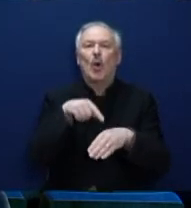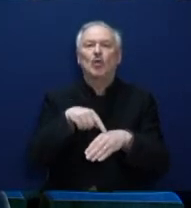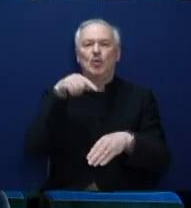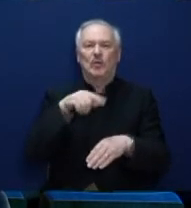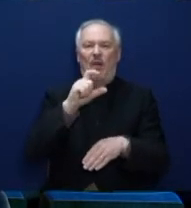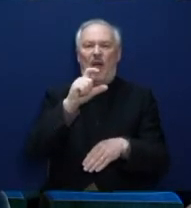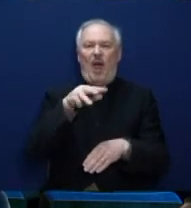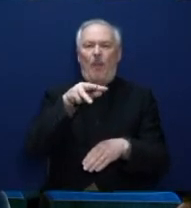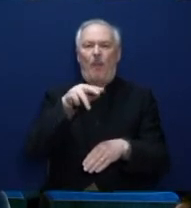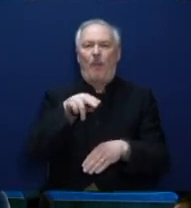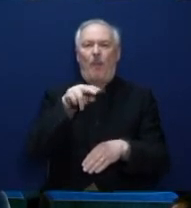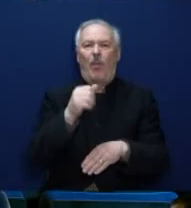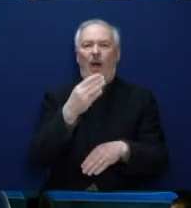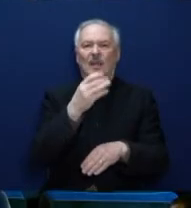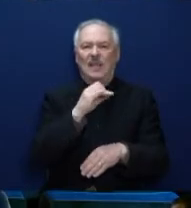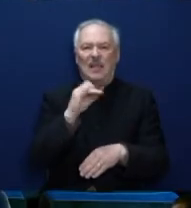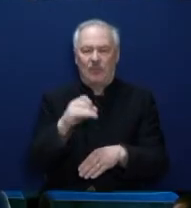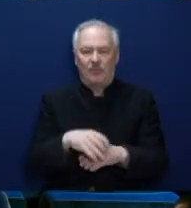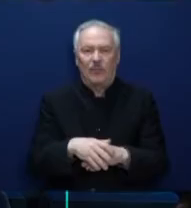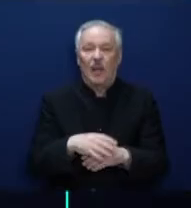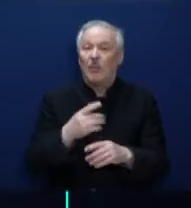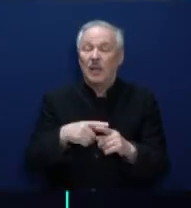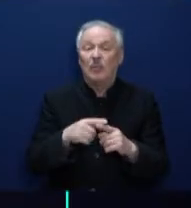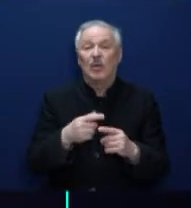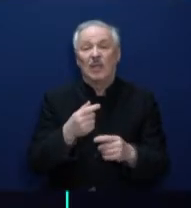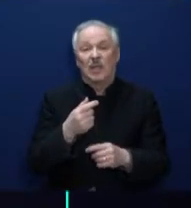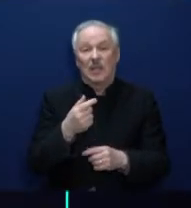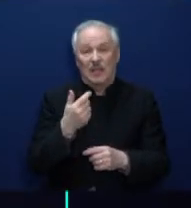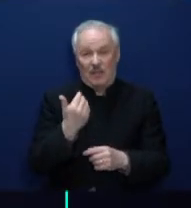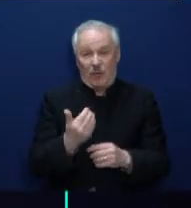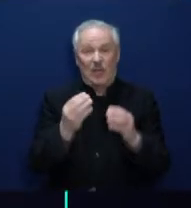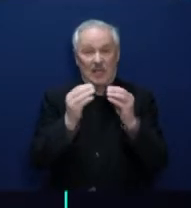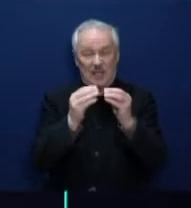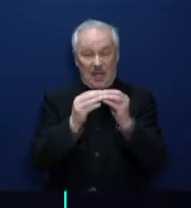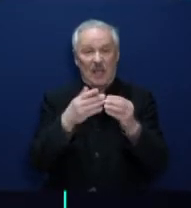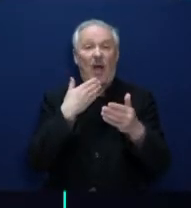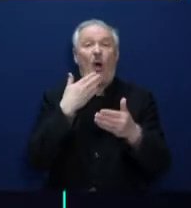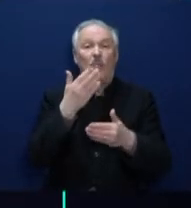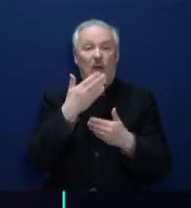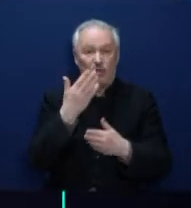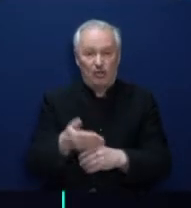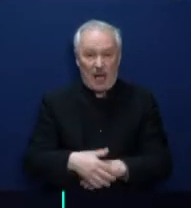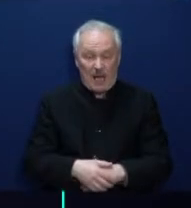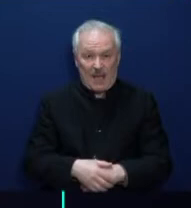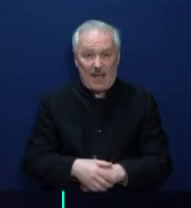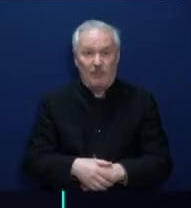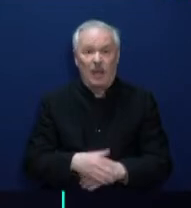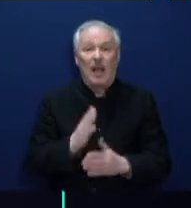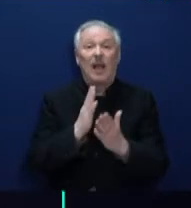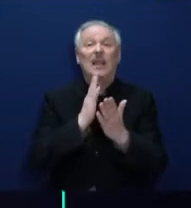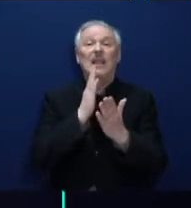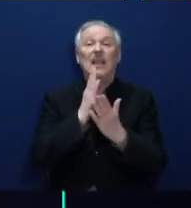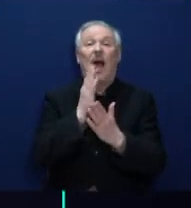Именно поэтому ряд обращений, а сегодняшнее, как я уже сказал, 10-е по счету, оно направлено